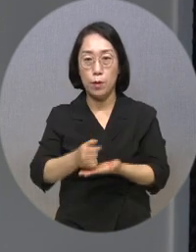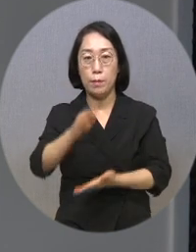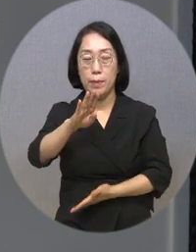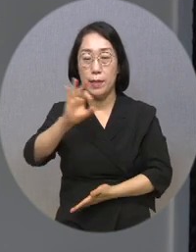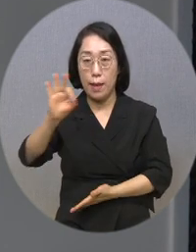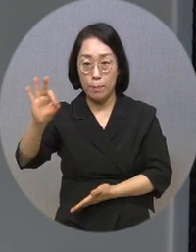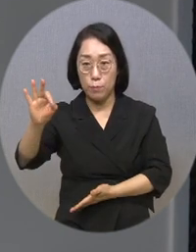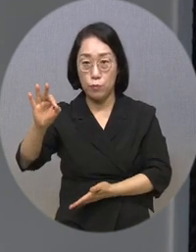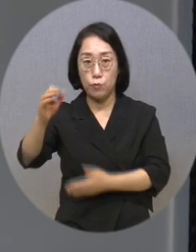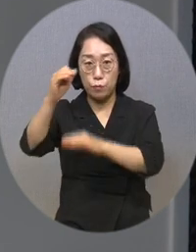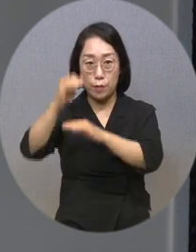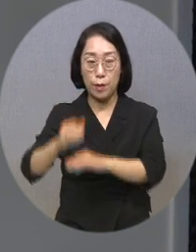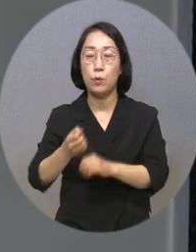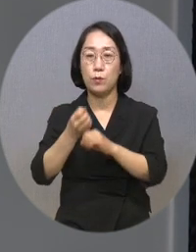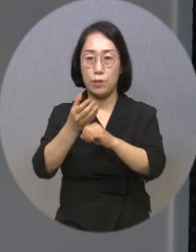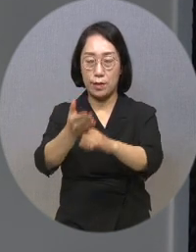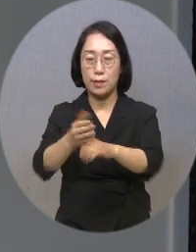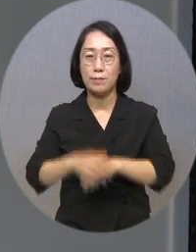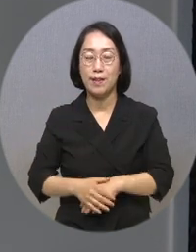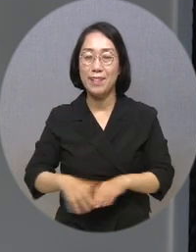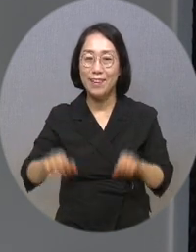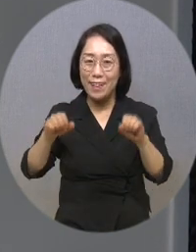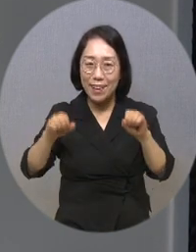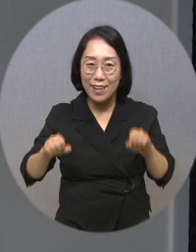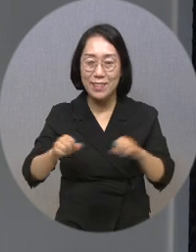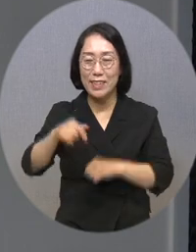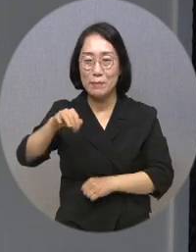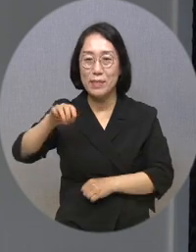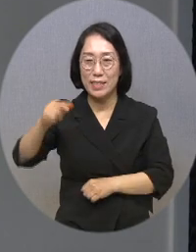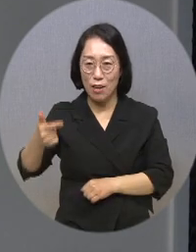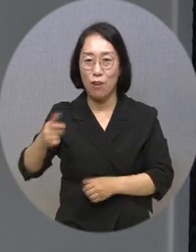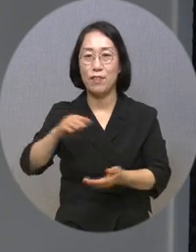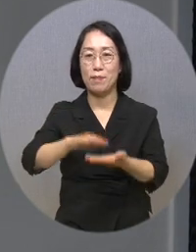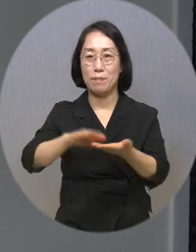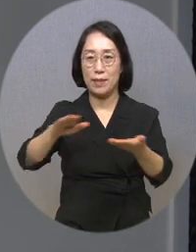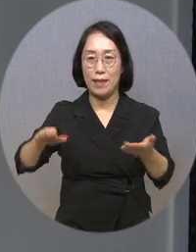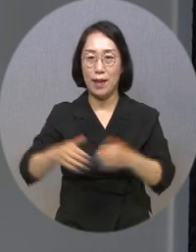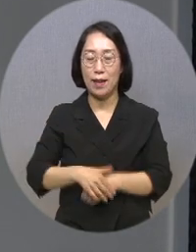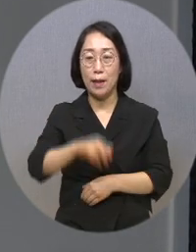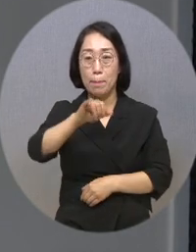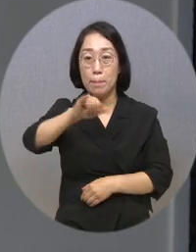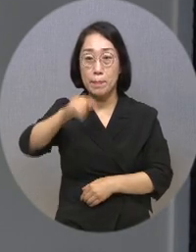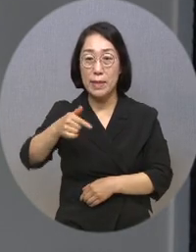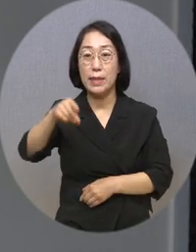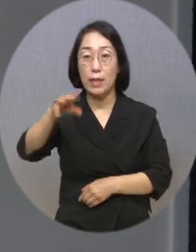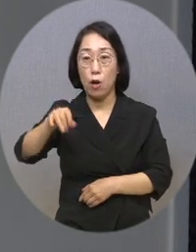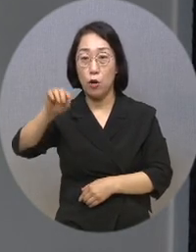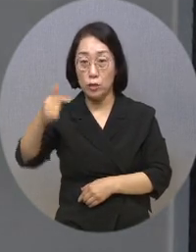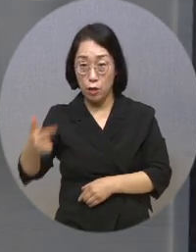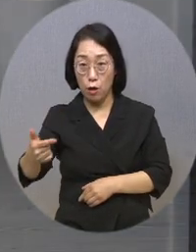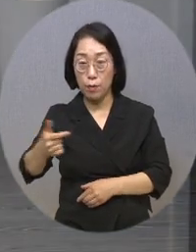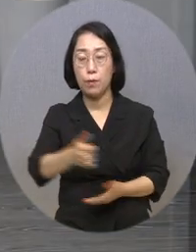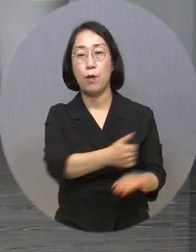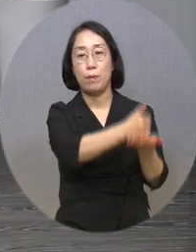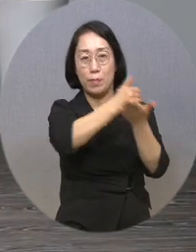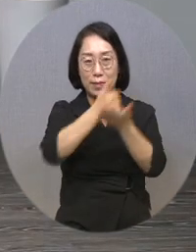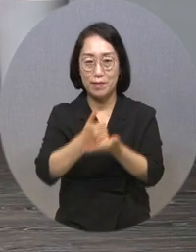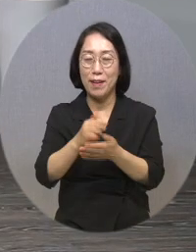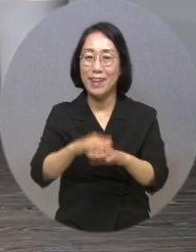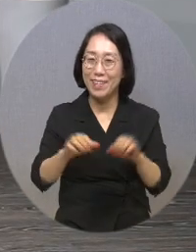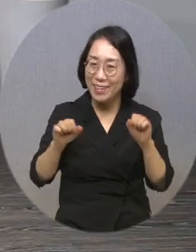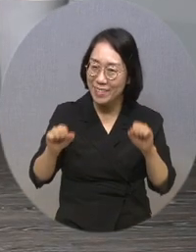코리아를 진행하겠습니다. 네, 안녕하세요. 국지TV 아나운서 김시현입니다. 자, 민경선 의원님을 모시겠습니다. 안녕하세요.